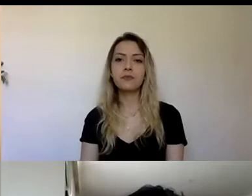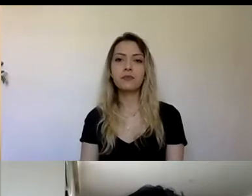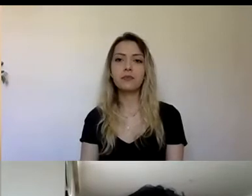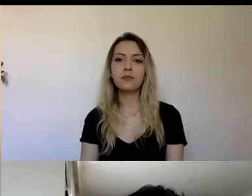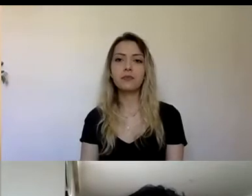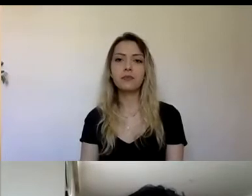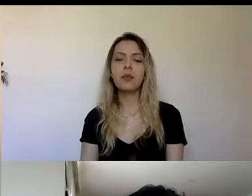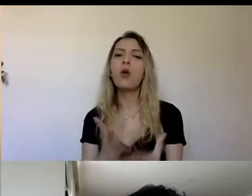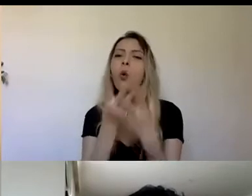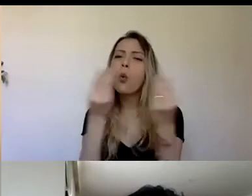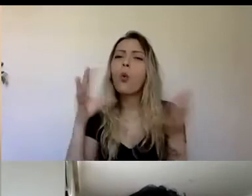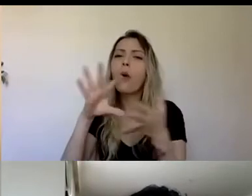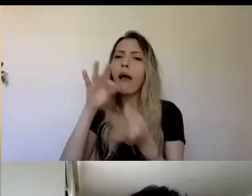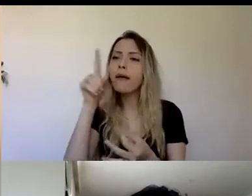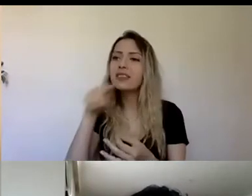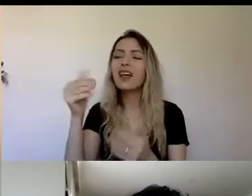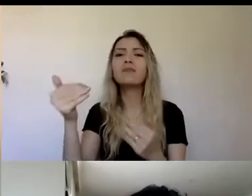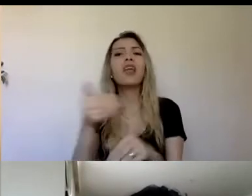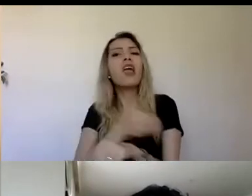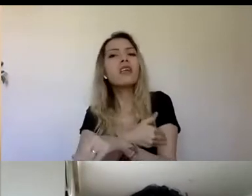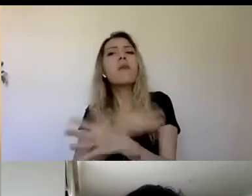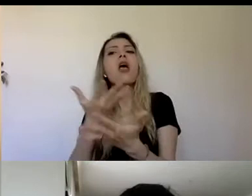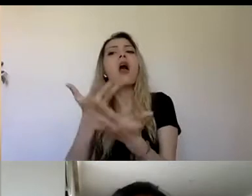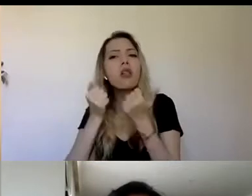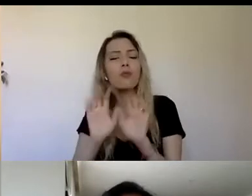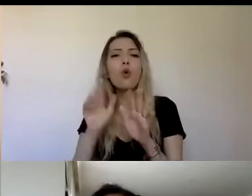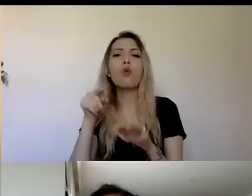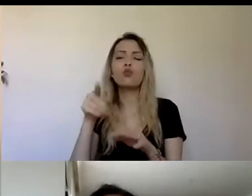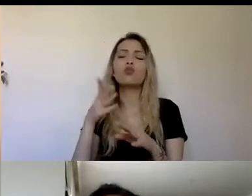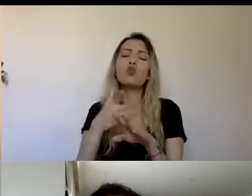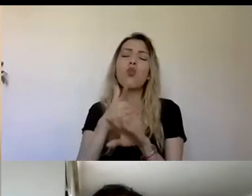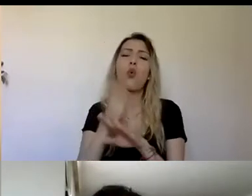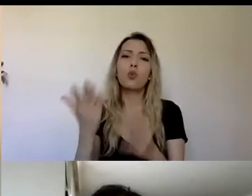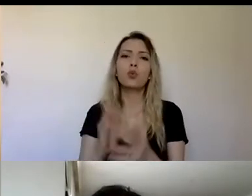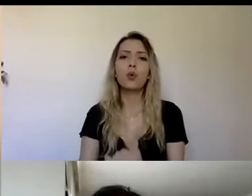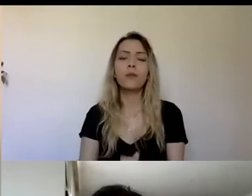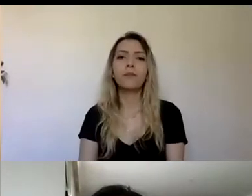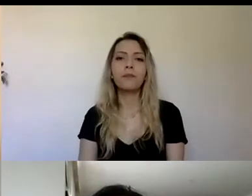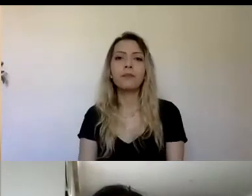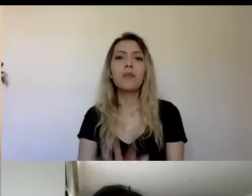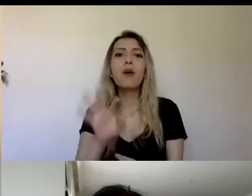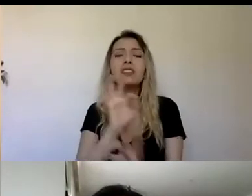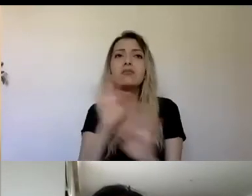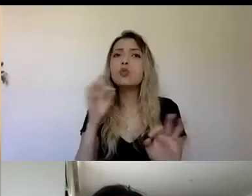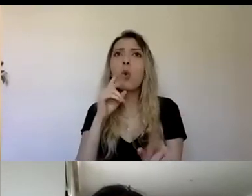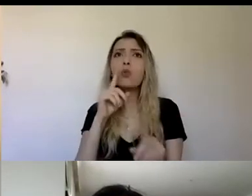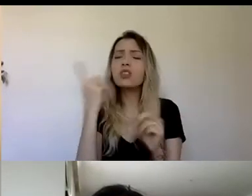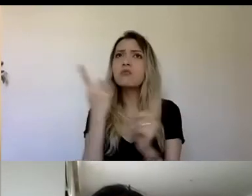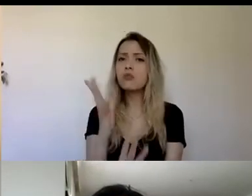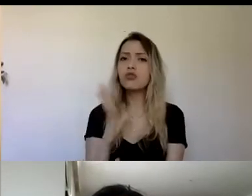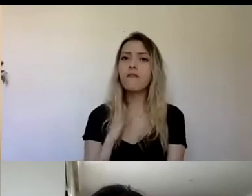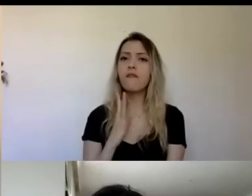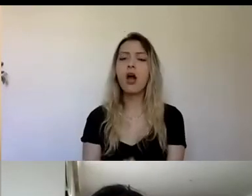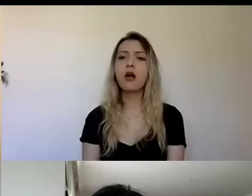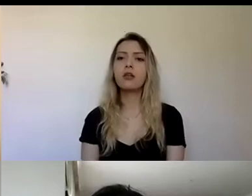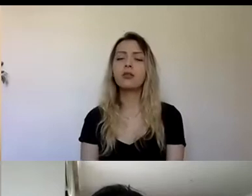pek çok insan hizmete ulaşamıyor. Bu da doğru. Ama şundan örneğin konuşmadık, konuşmuyoruz ya da pek çok insanın